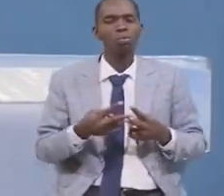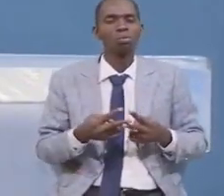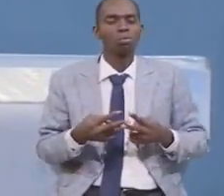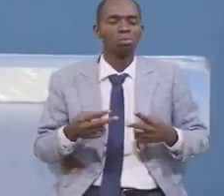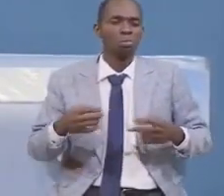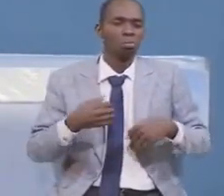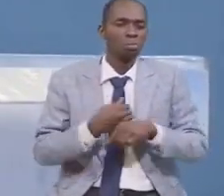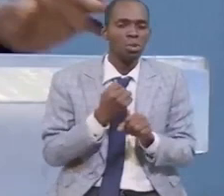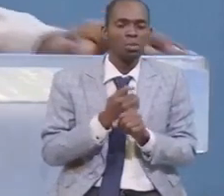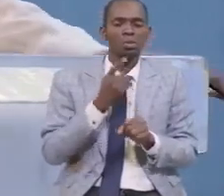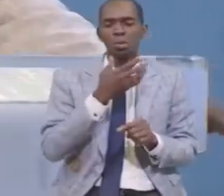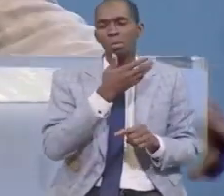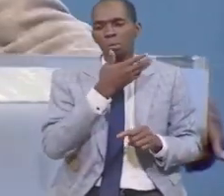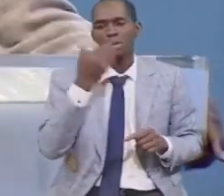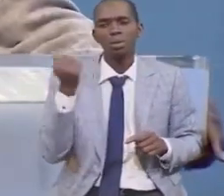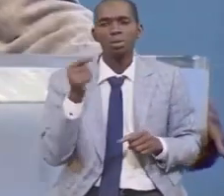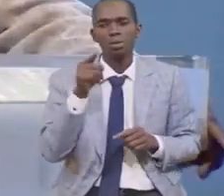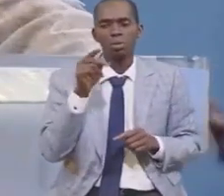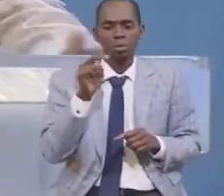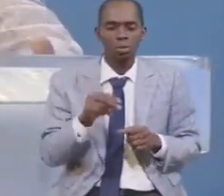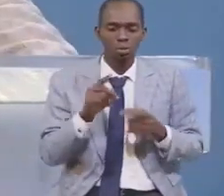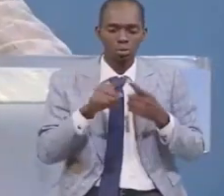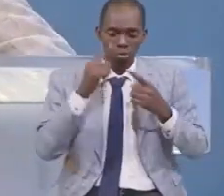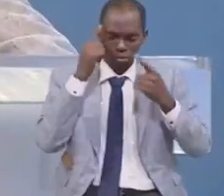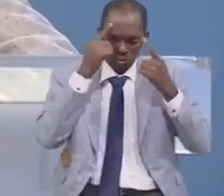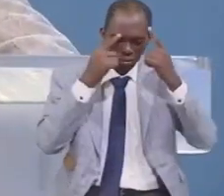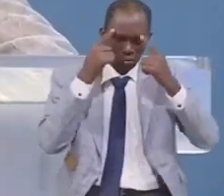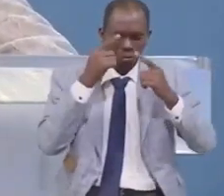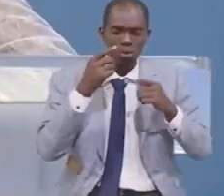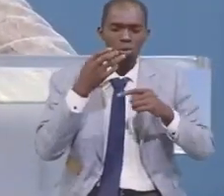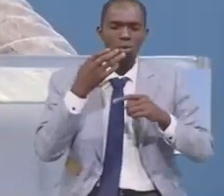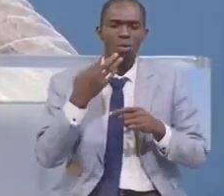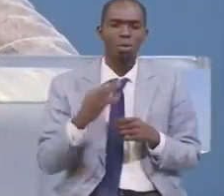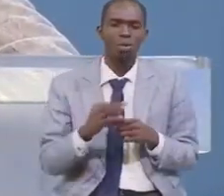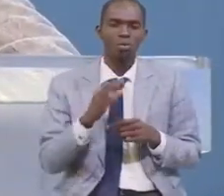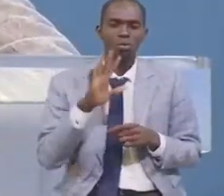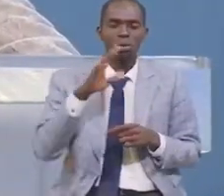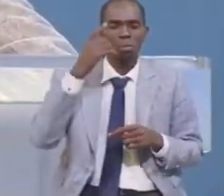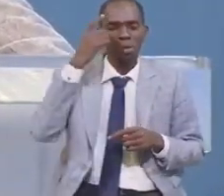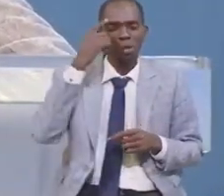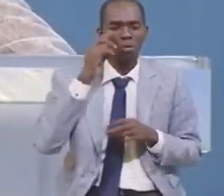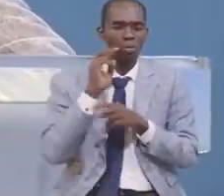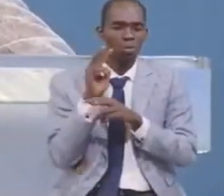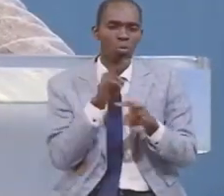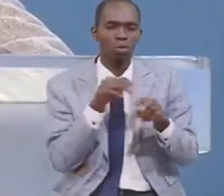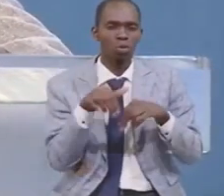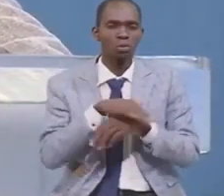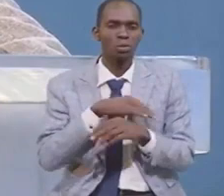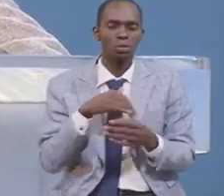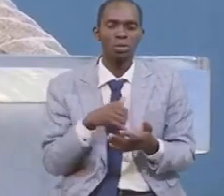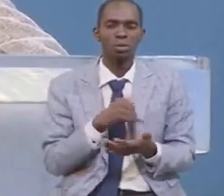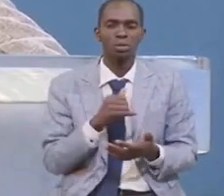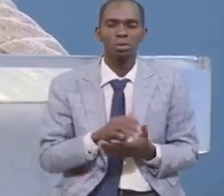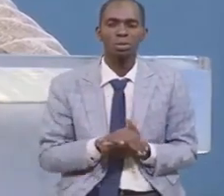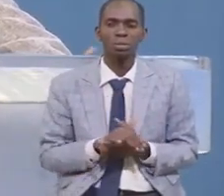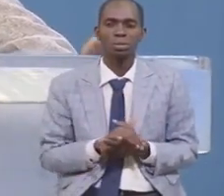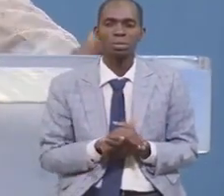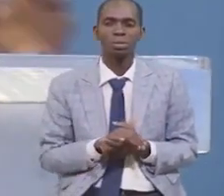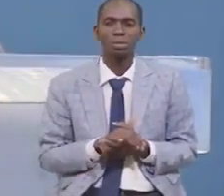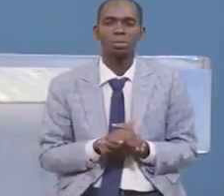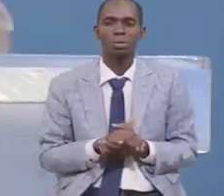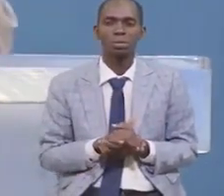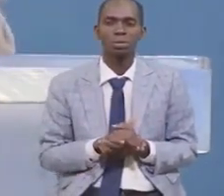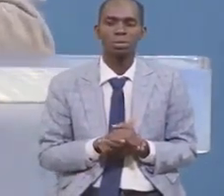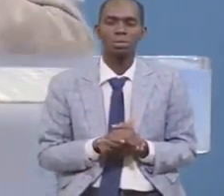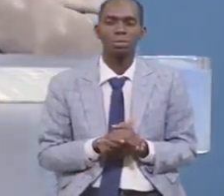be thoughts of your mind ఆ ఆలోచనలు మీ జీవితాన్ని నాశనం చేయొచ్చు లేక అదే ఆలోచనలు మీ జీవితాన్ని